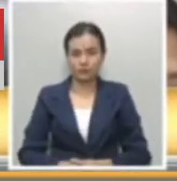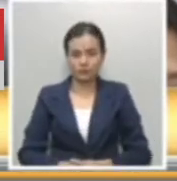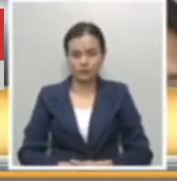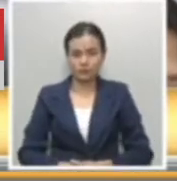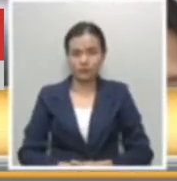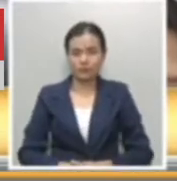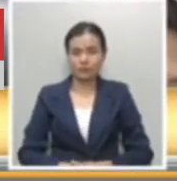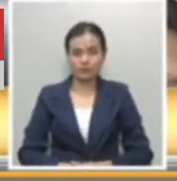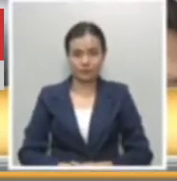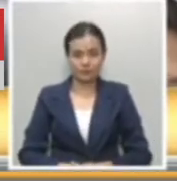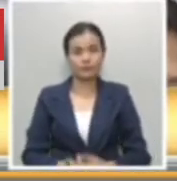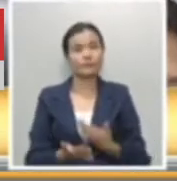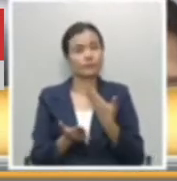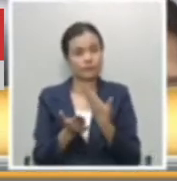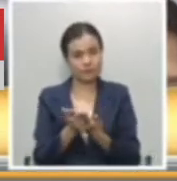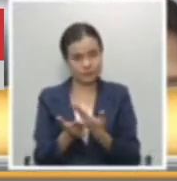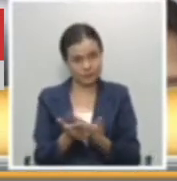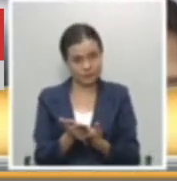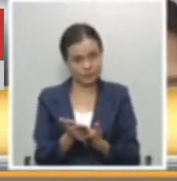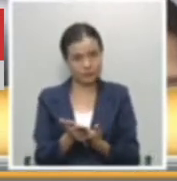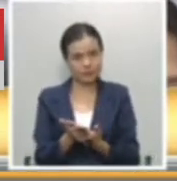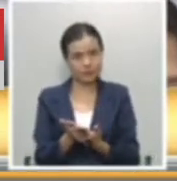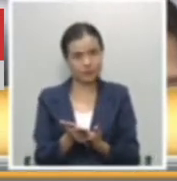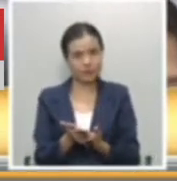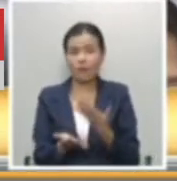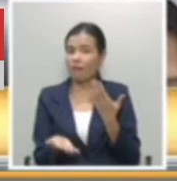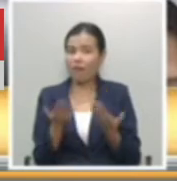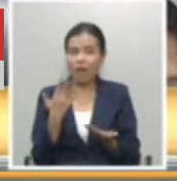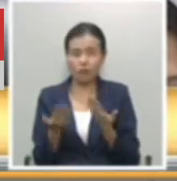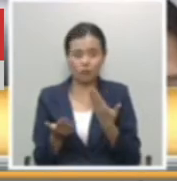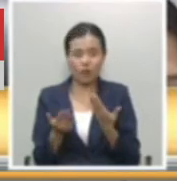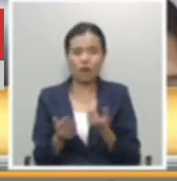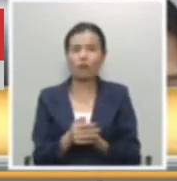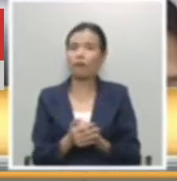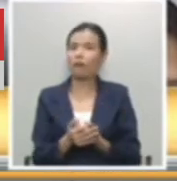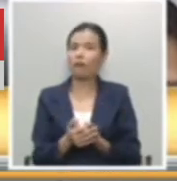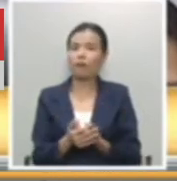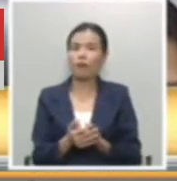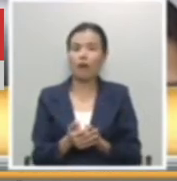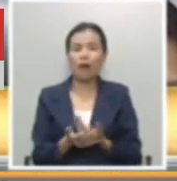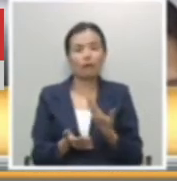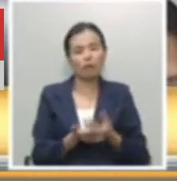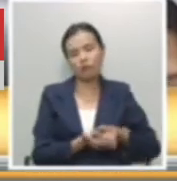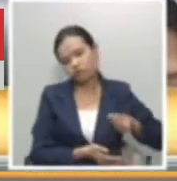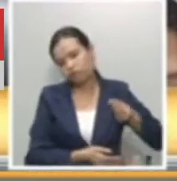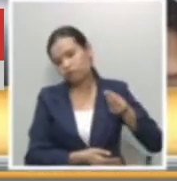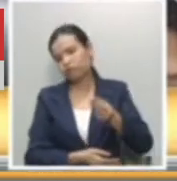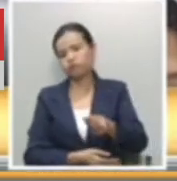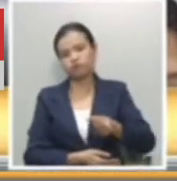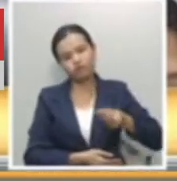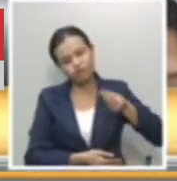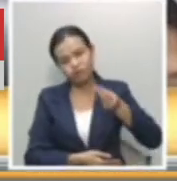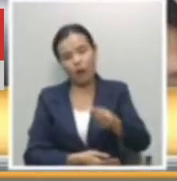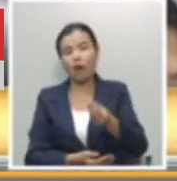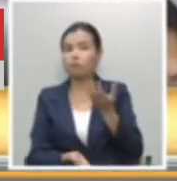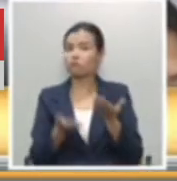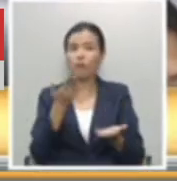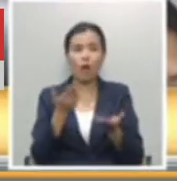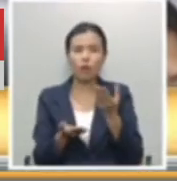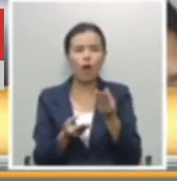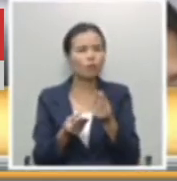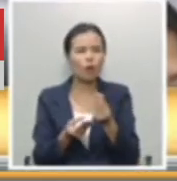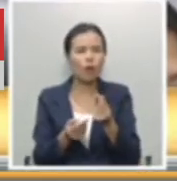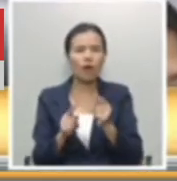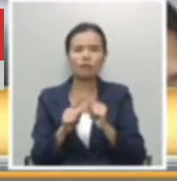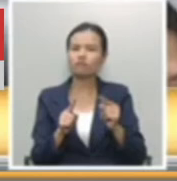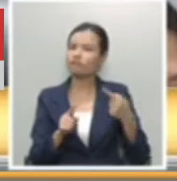ท่านจะเอาสตังค์มากมายแค่ไหนก็แล้วแต่ครับท่านจะถมเงินลงไปเท่าไหร่ก็แล้วแต่เนี่ยมันไม่ได้ผล